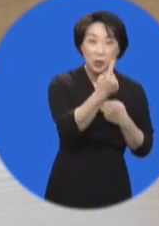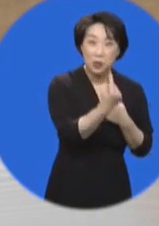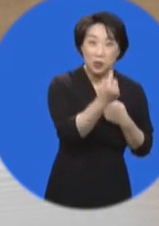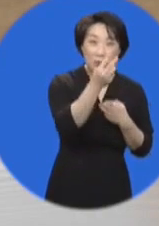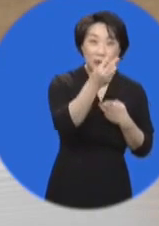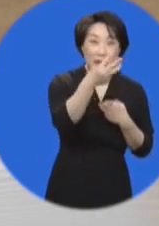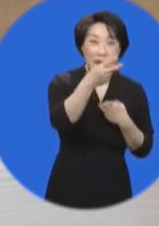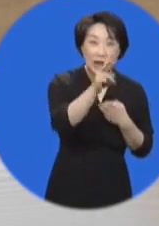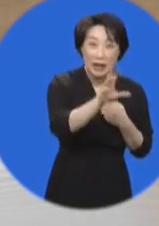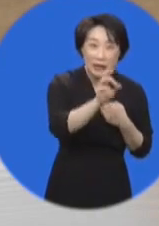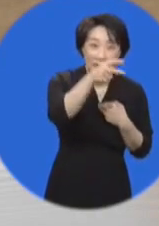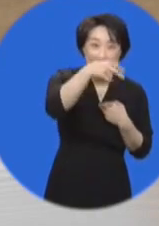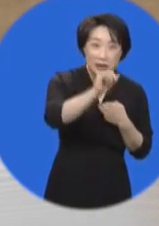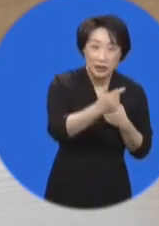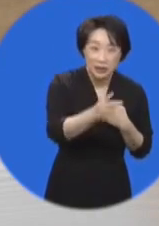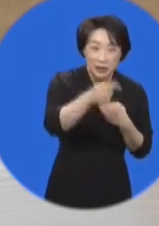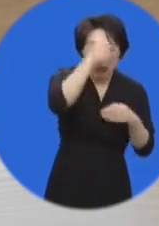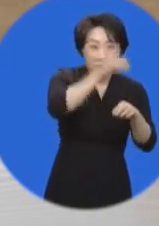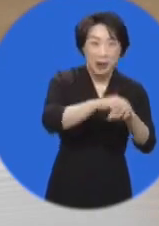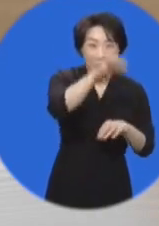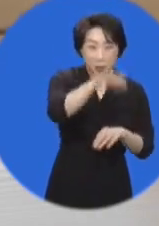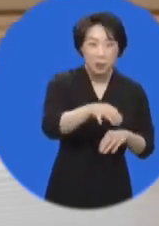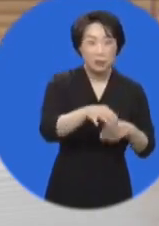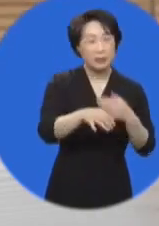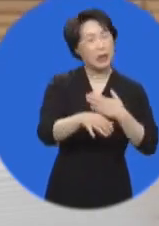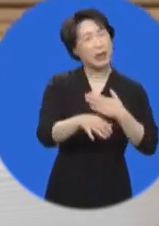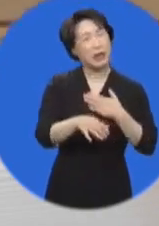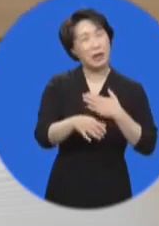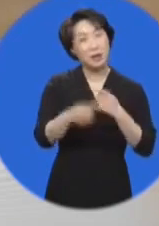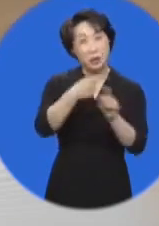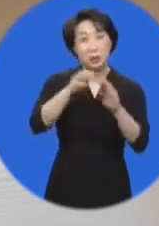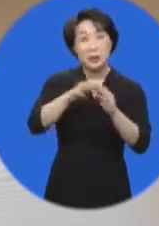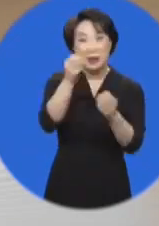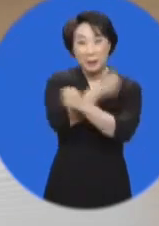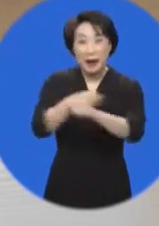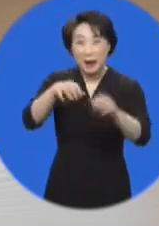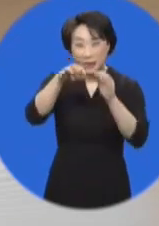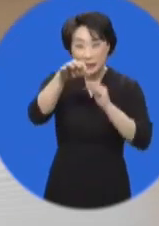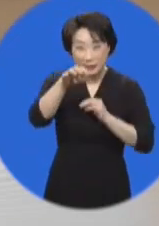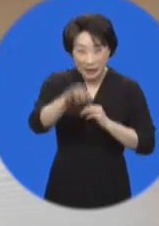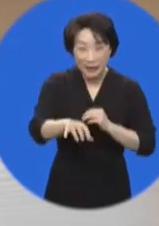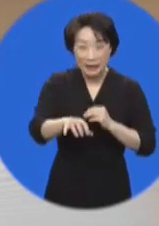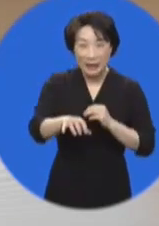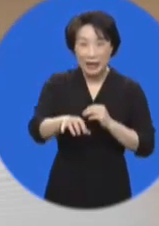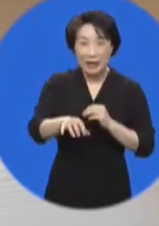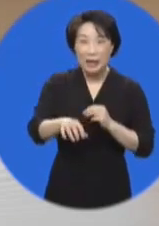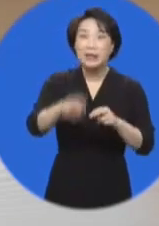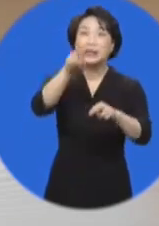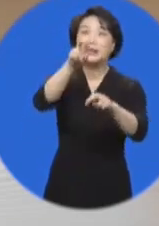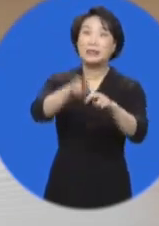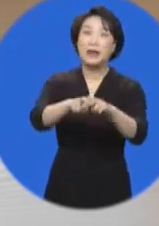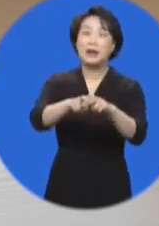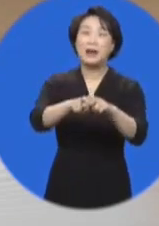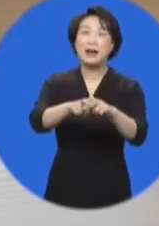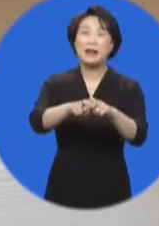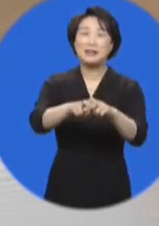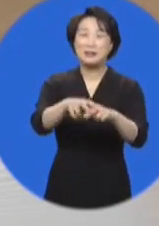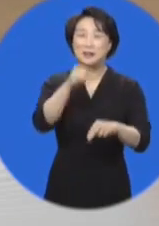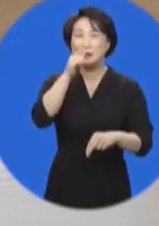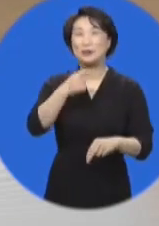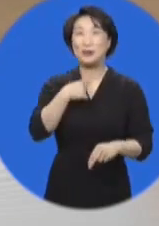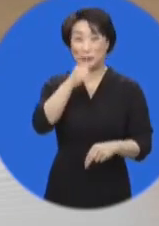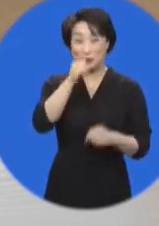때 마당에 가만히 의자를 놓고 한복판에 앉았어요. 교회 오